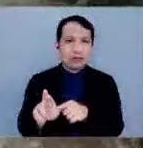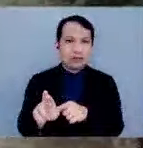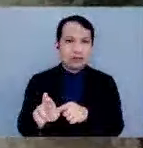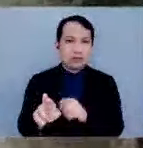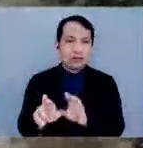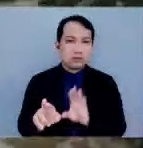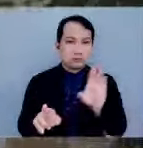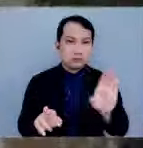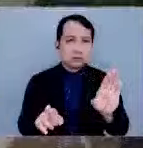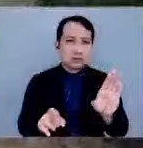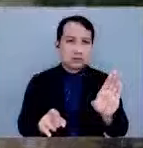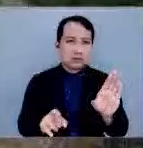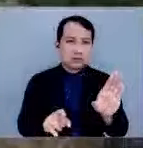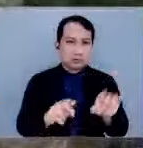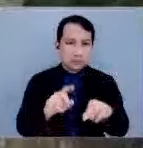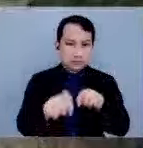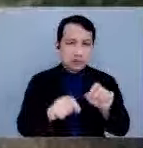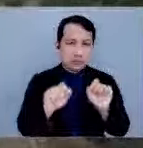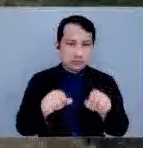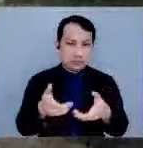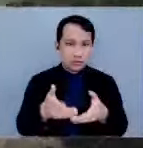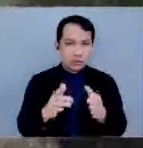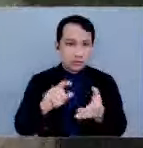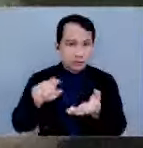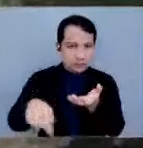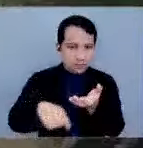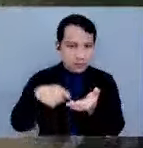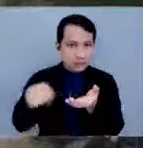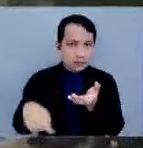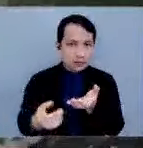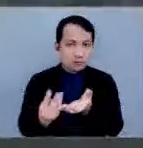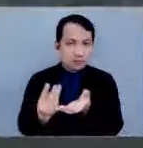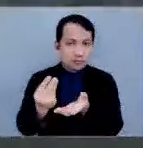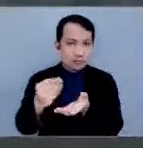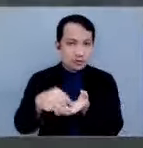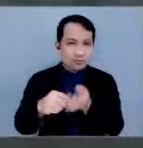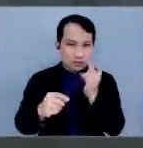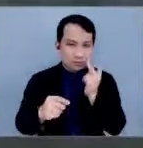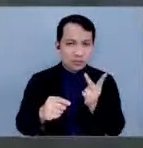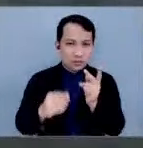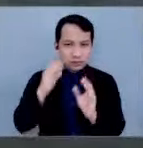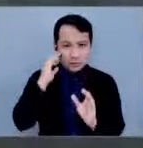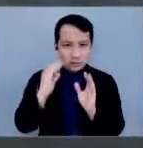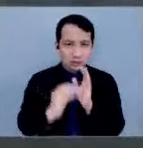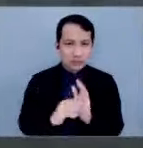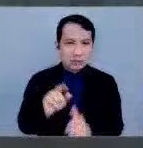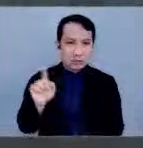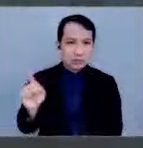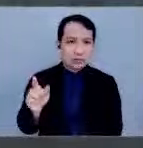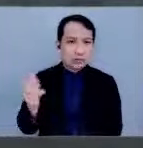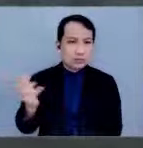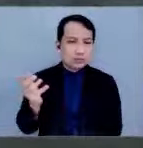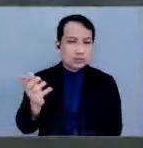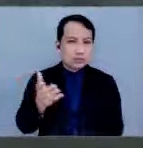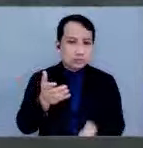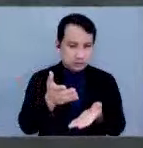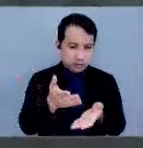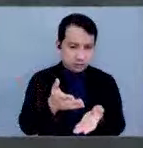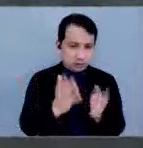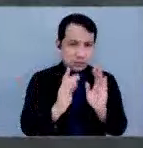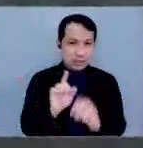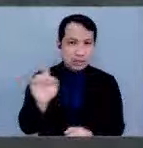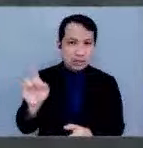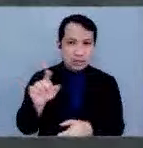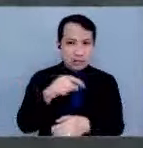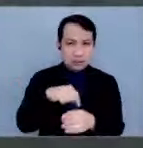itinalagang dredging zone lang pwedeng magbungkal ng buhangin. Makikita sa litratong ito kung saan lang pinapayagan ang dredging.